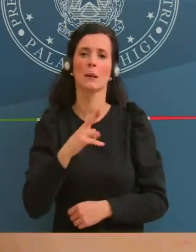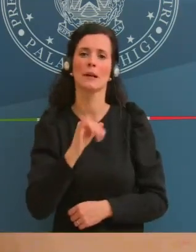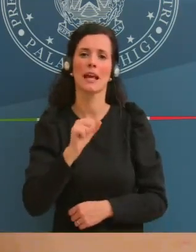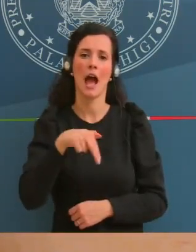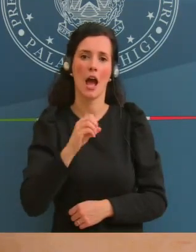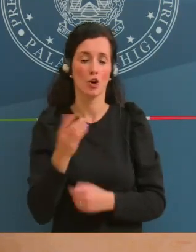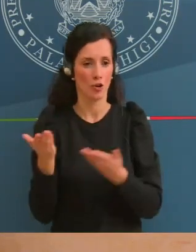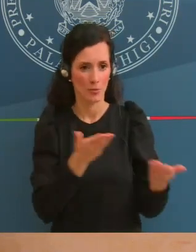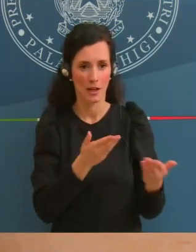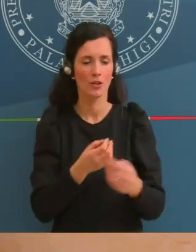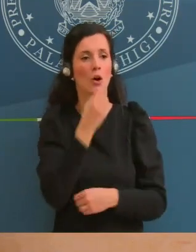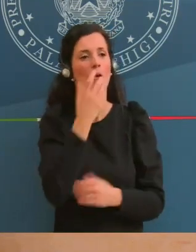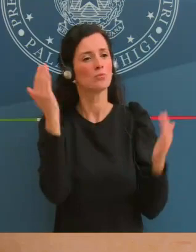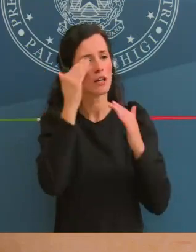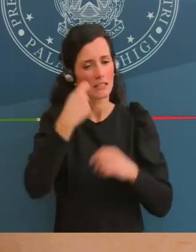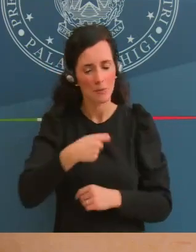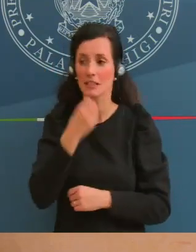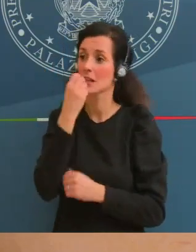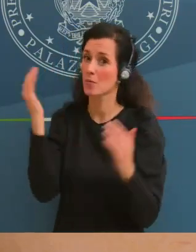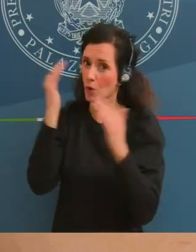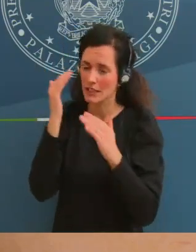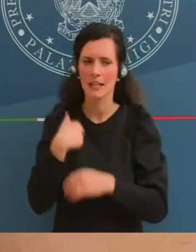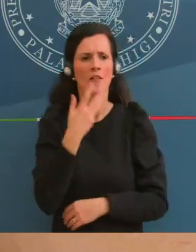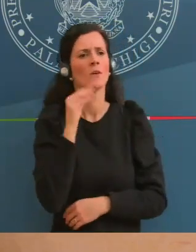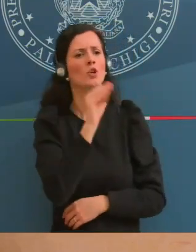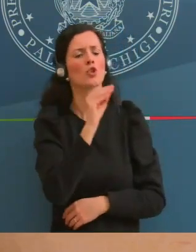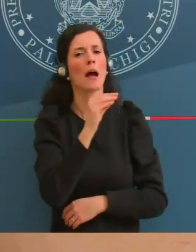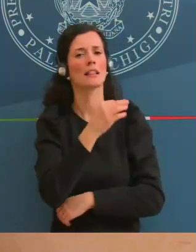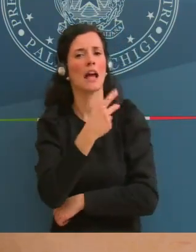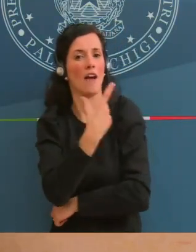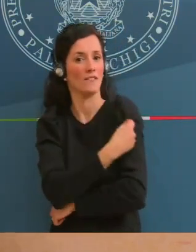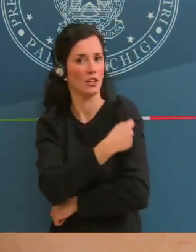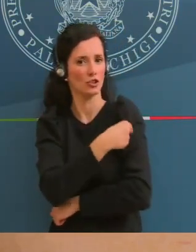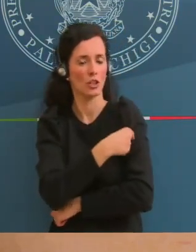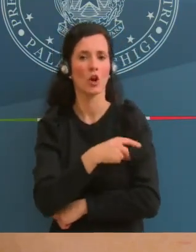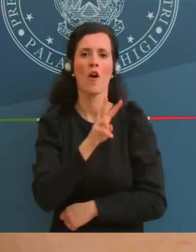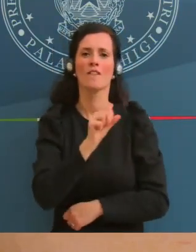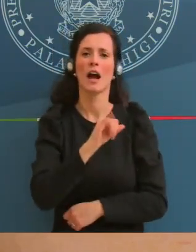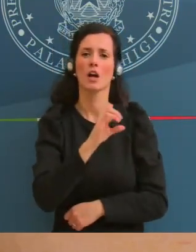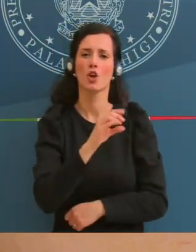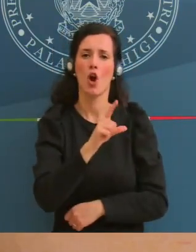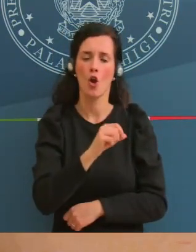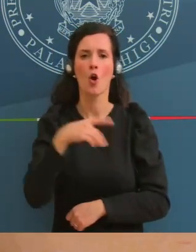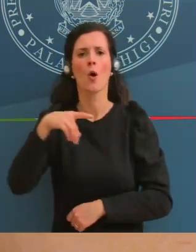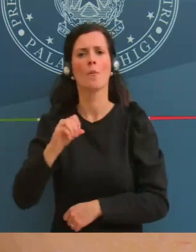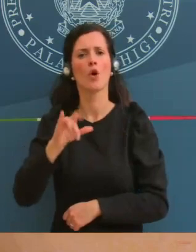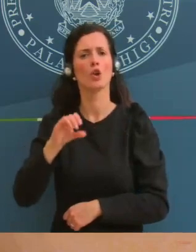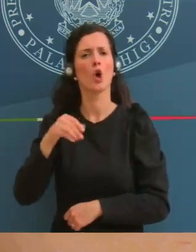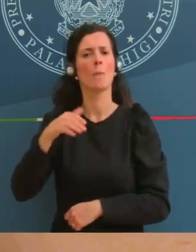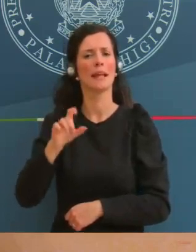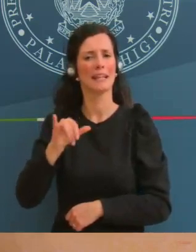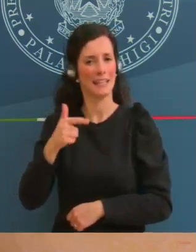grazie una campagna di vaccini obbligatoria e di massa era di recente sono stati resi obbligatori vaccini contro gli